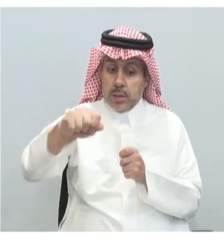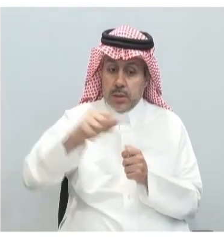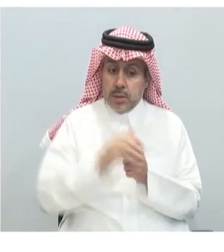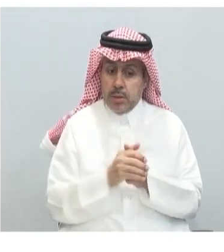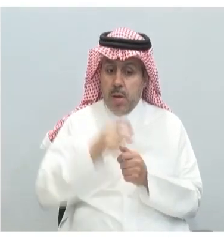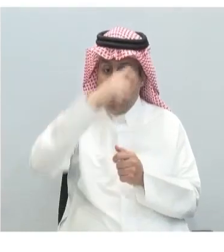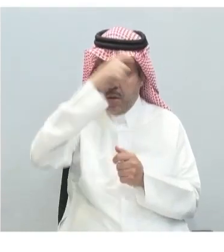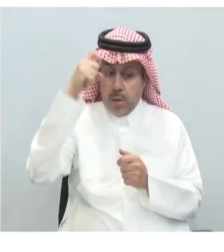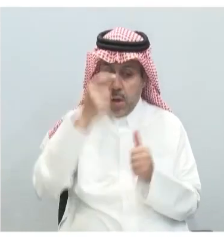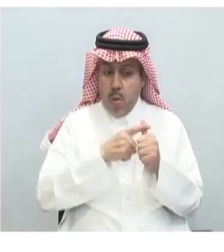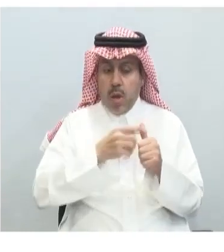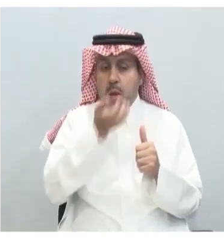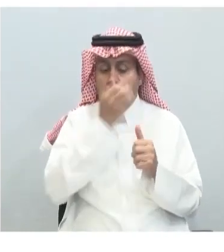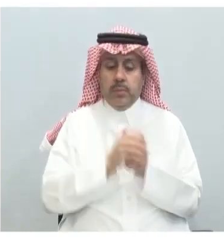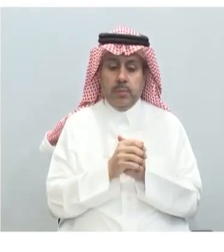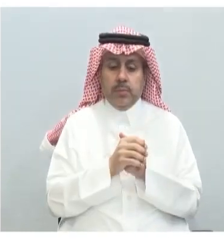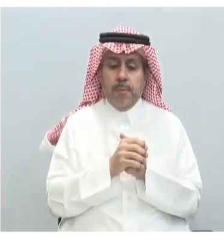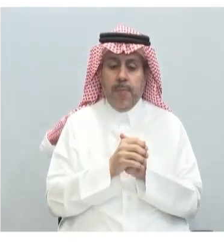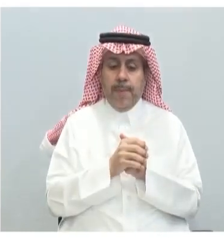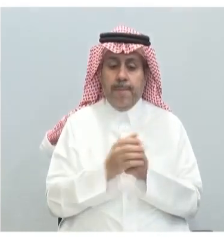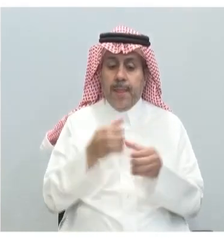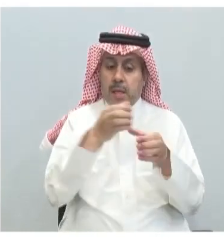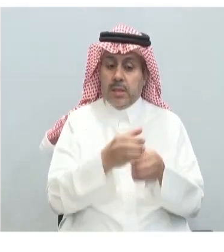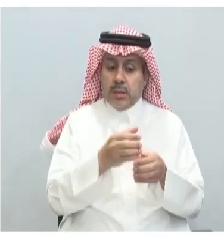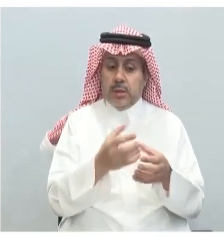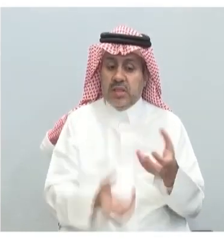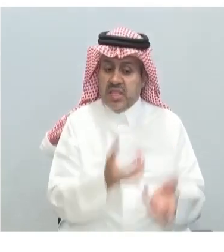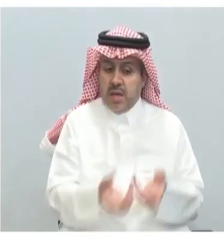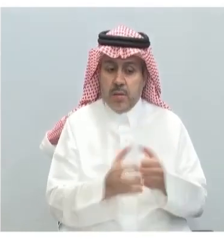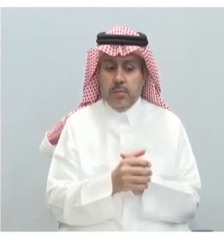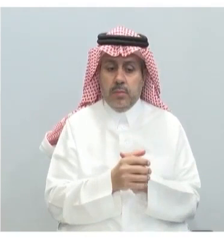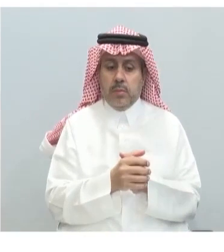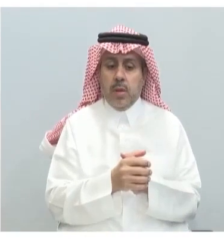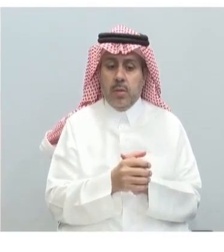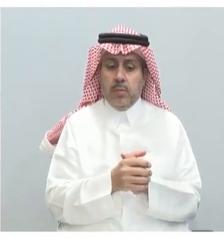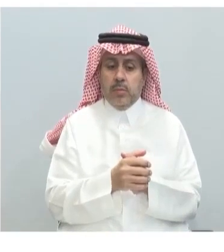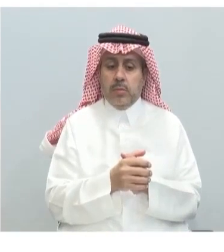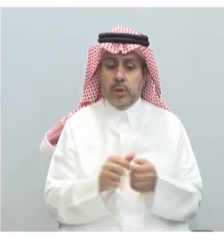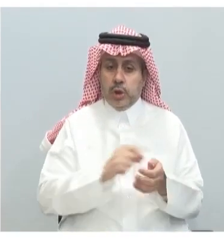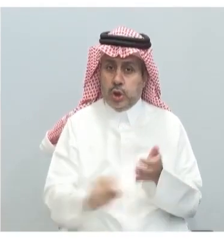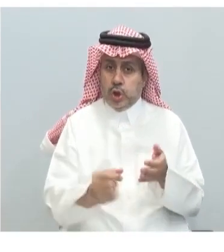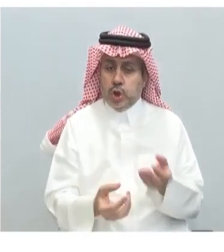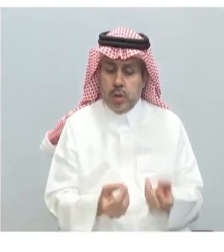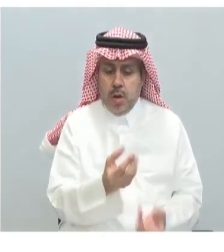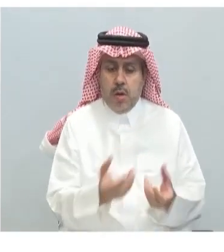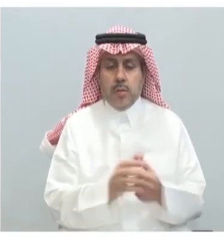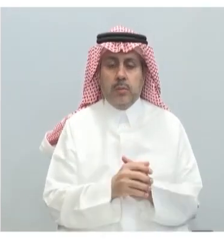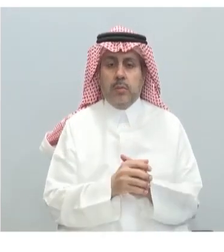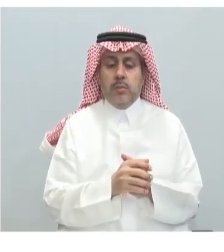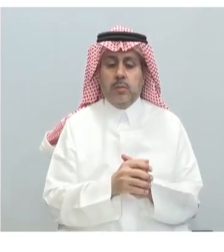وسجل درجه الحراره الاوليه للماء سبعه ضع الكاس على شبكه التس على الحامل الحلقي ثم هنا